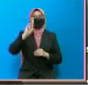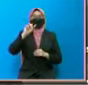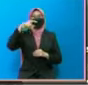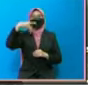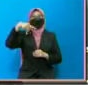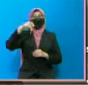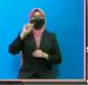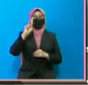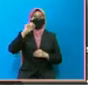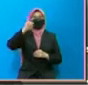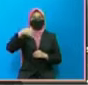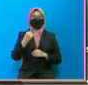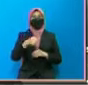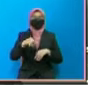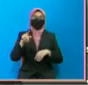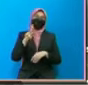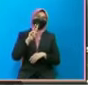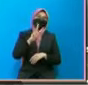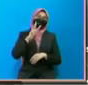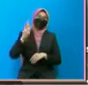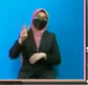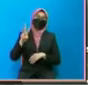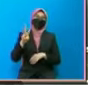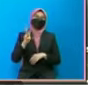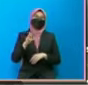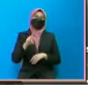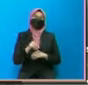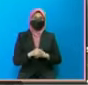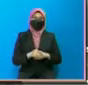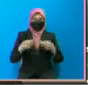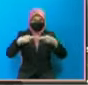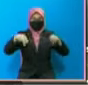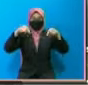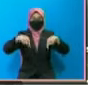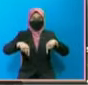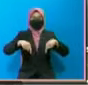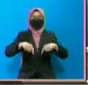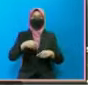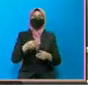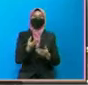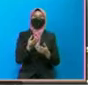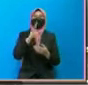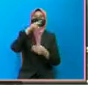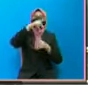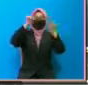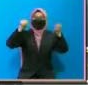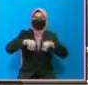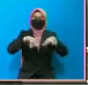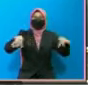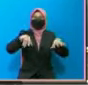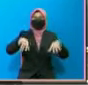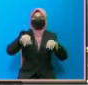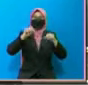ini boleh didapati lalu photo keuangan rakyat yang akan dilancarkan hari ini otot uang rakyat akan menjadi platform senti bagi